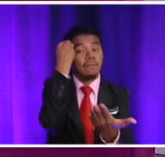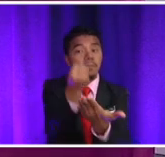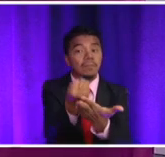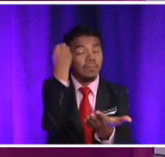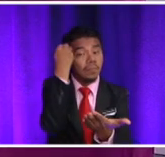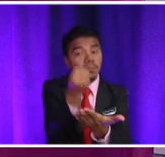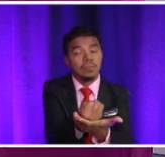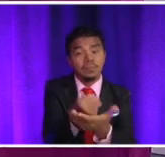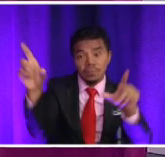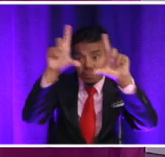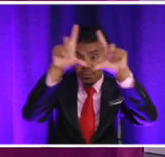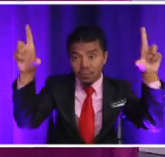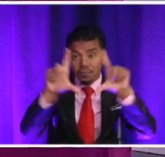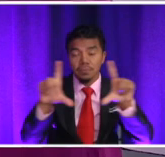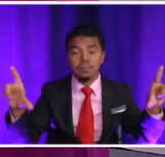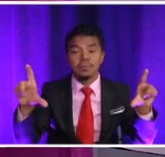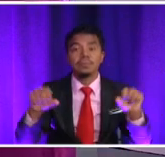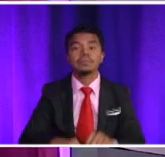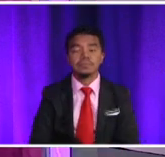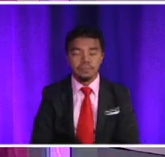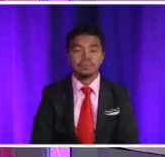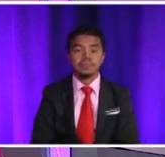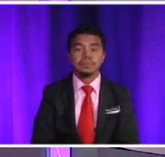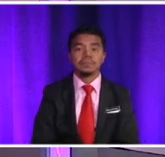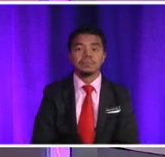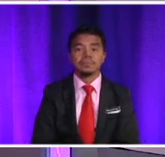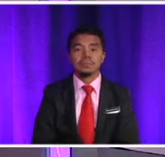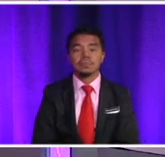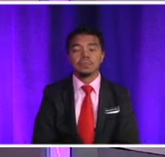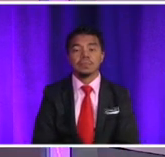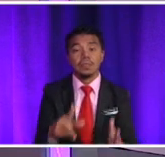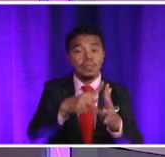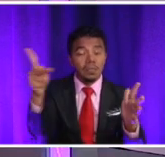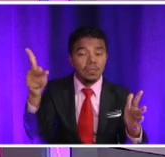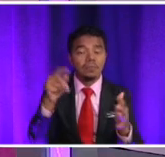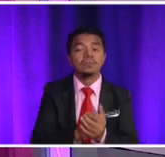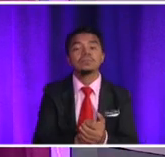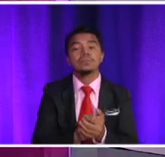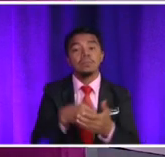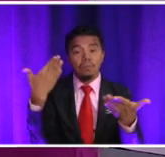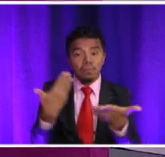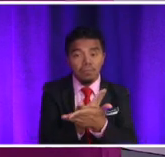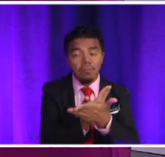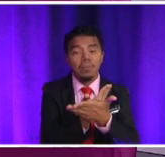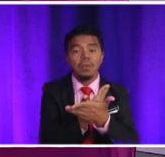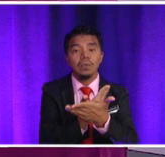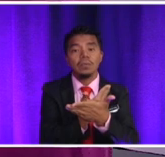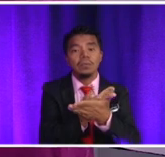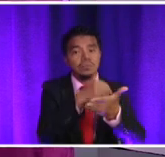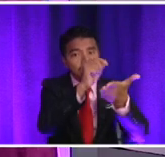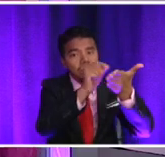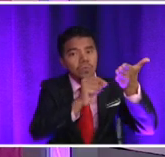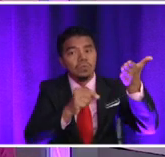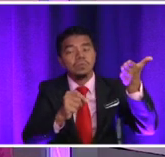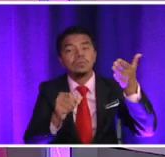berdasarkan kepada apa yang tadi kita bicara mereka keluarkan dulu kaitkan kemudian barulah mereka menulis